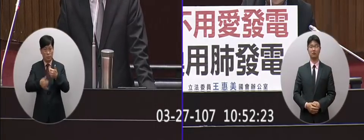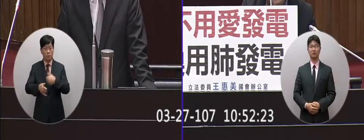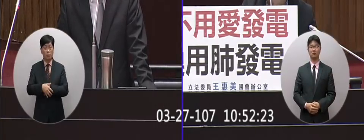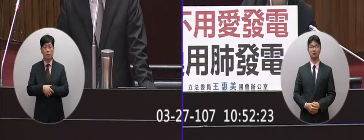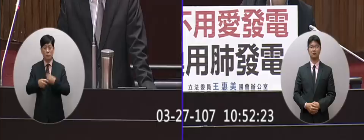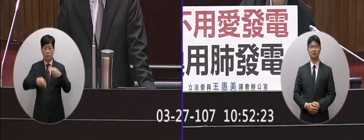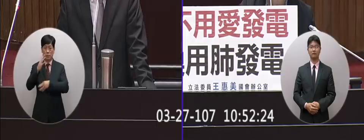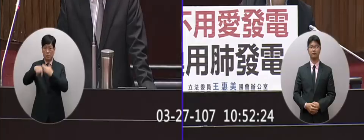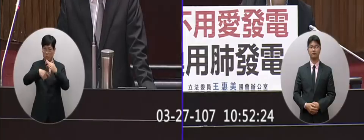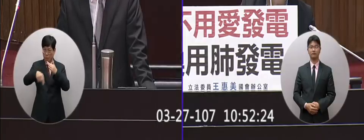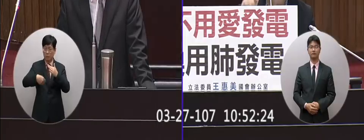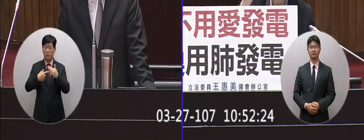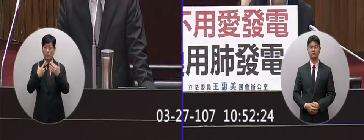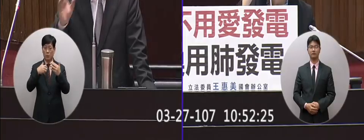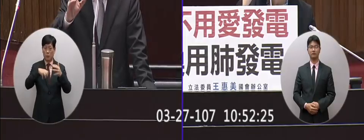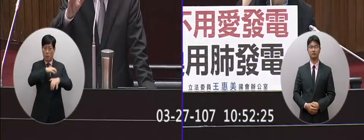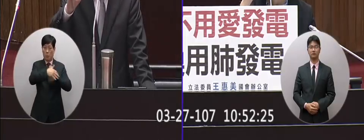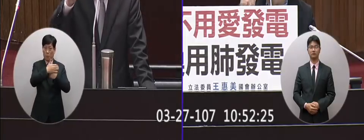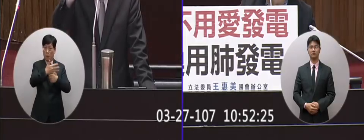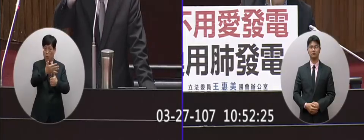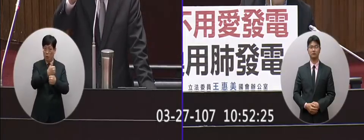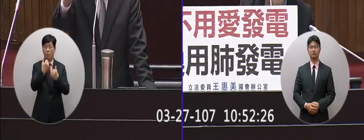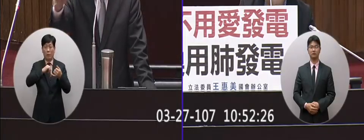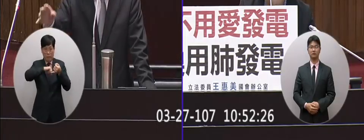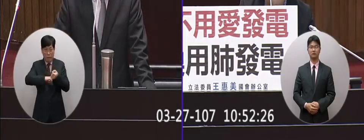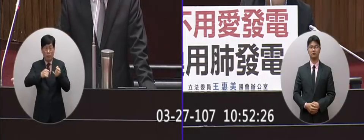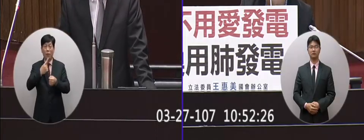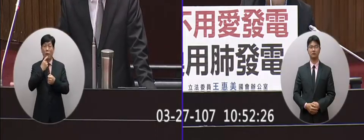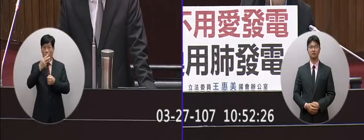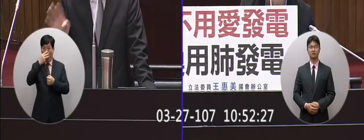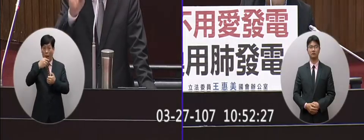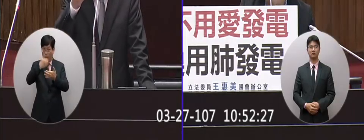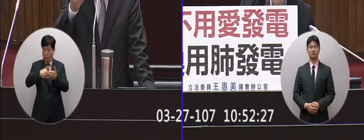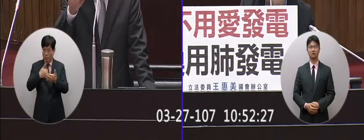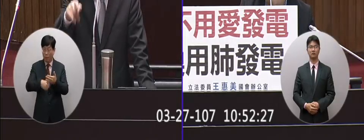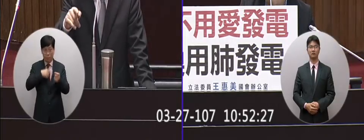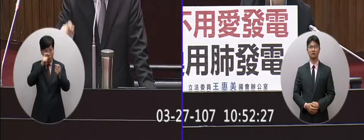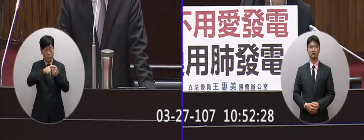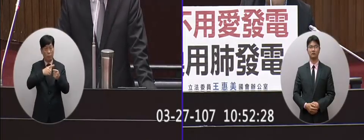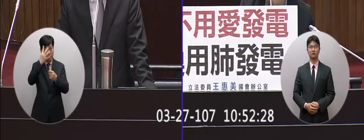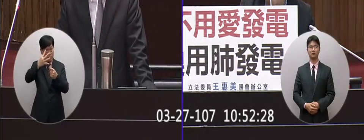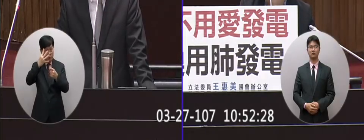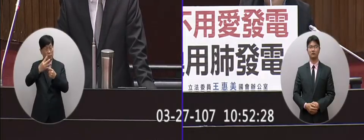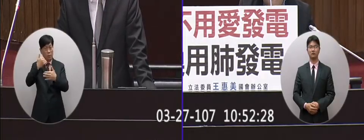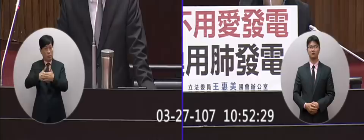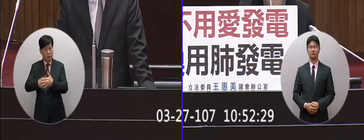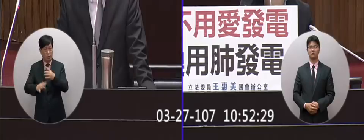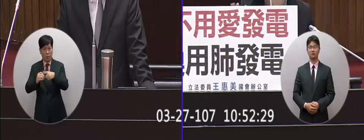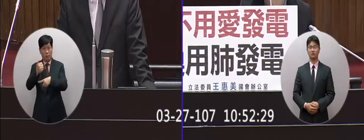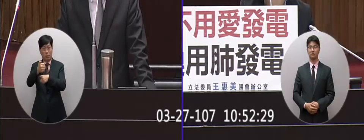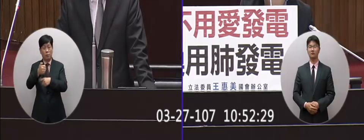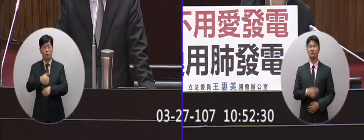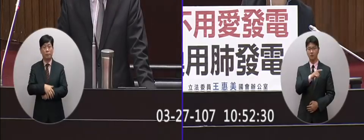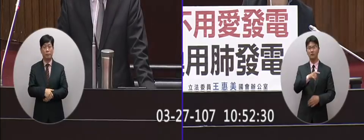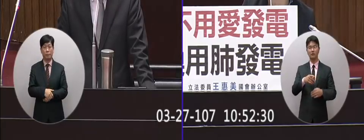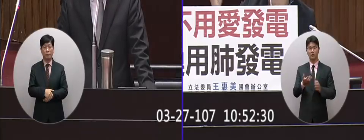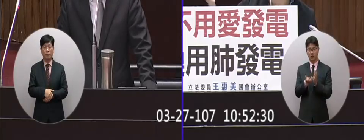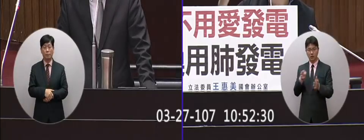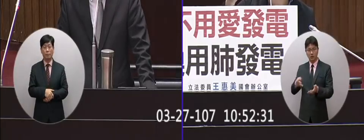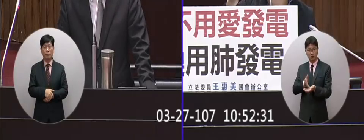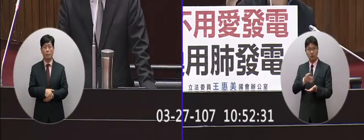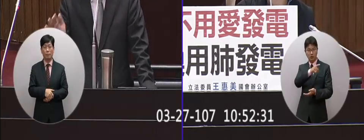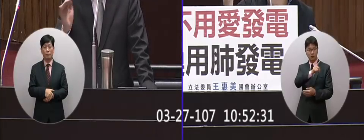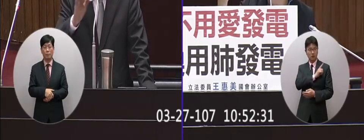是说行政院特别是环保署已经订定了一个红害减量的目标，未来四年要减50%。 这句话你认不认同？主